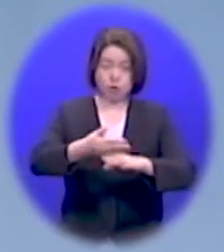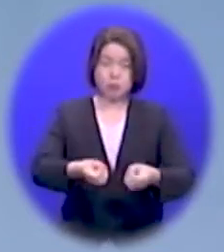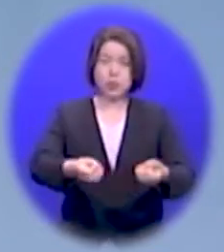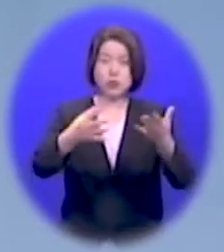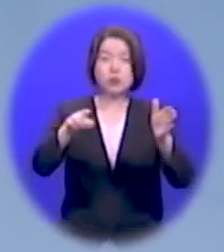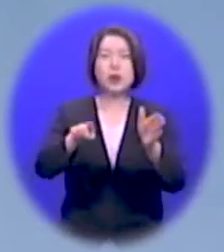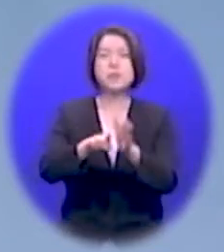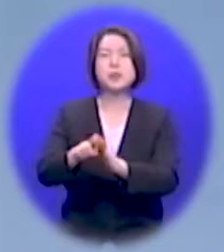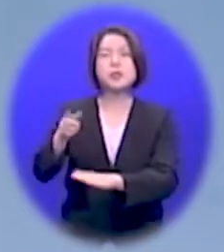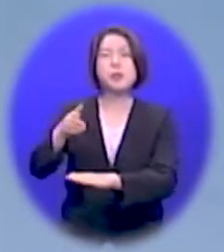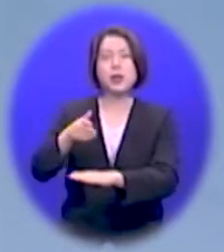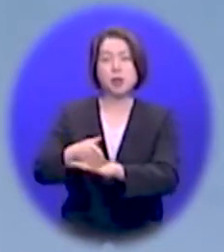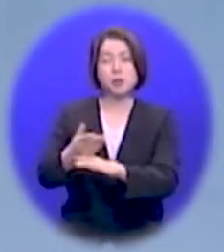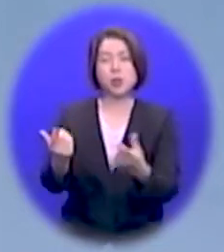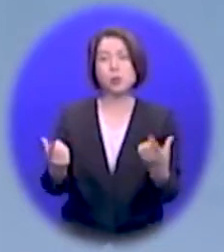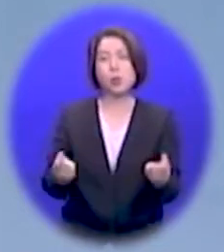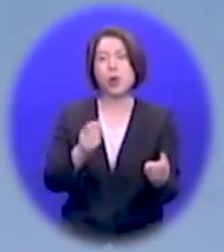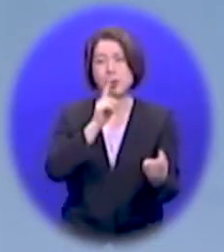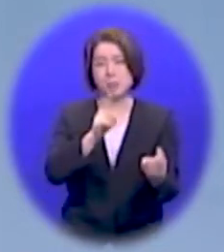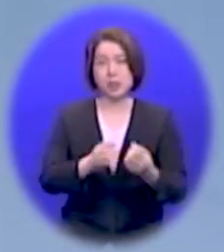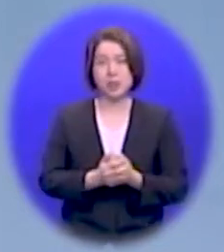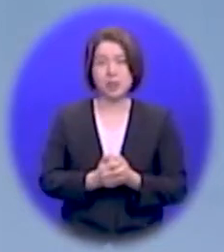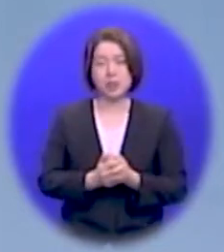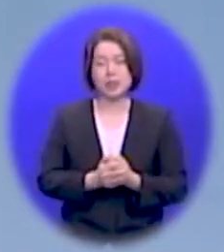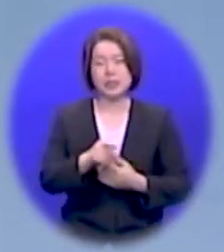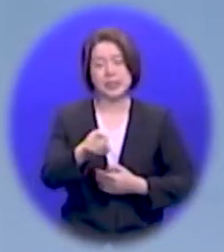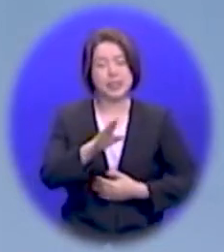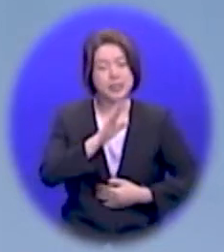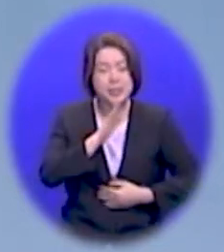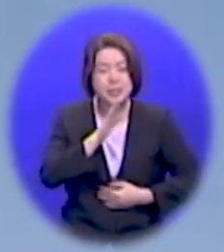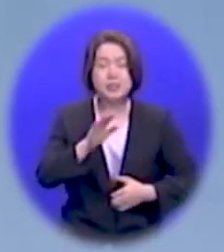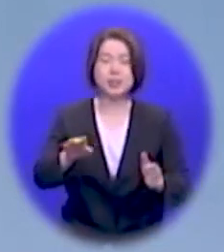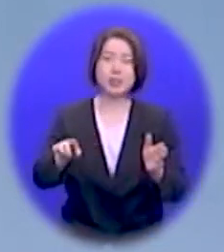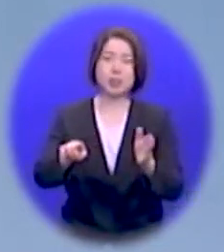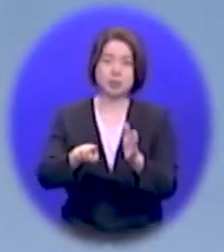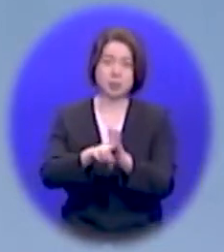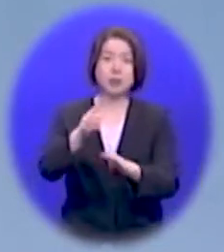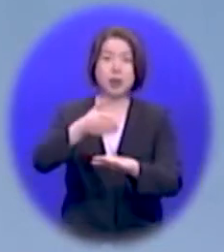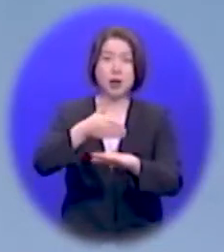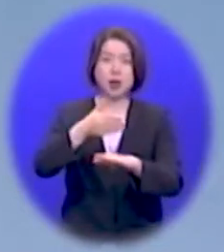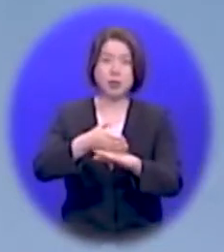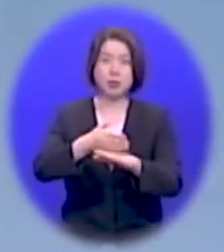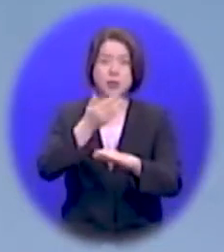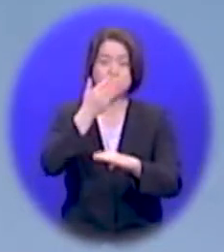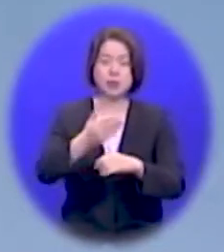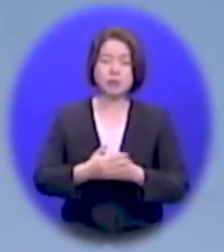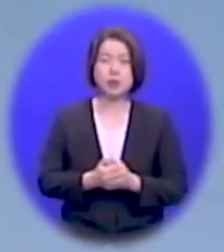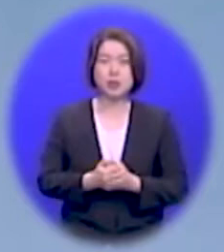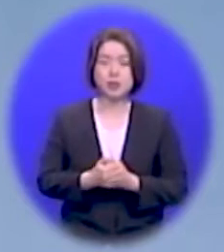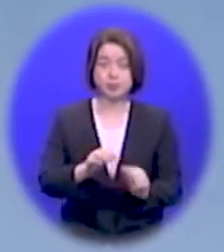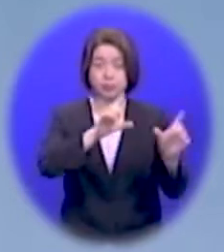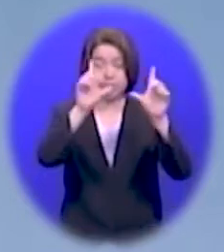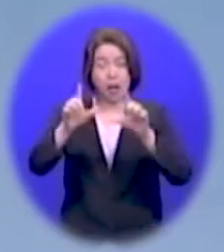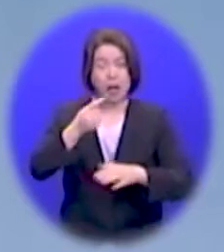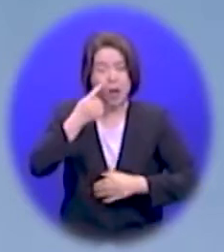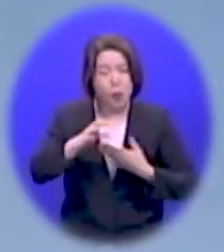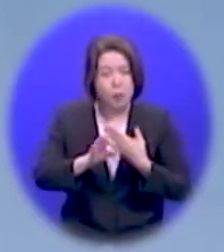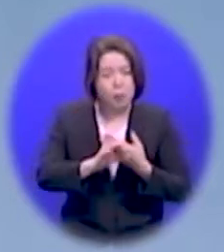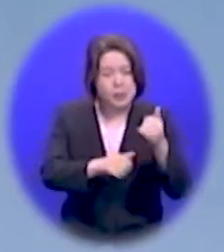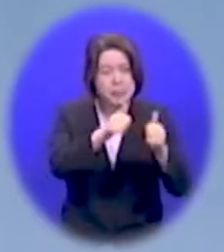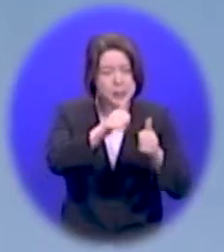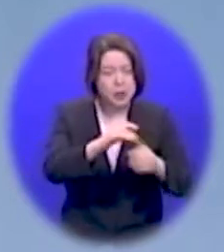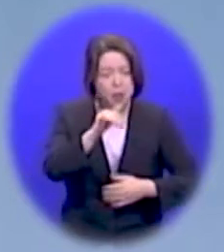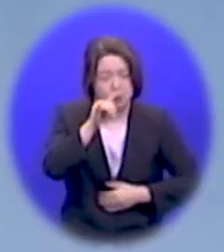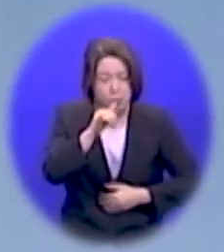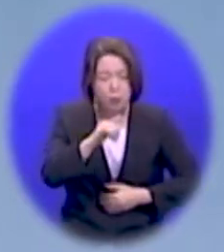감사 라고 그렇게 표현하는 것들이고 그게 진짜 감사인 겁니다 살다보면 은 시험도 오고 어려운 일도 닥치고